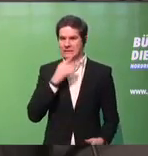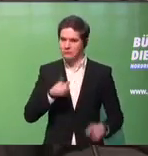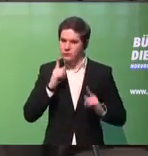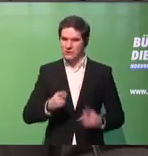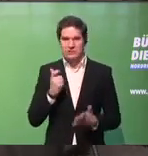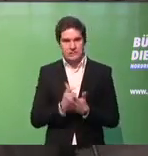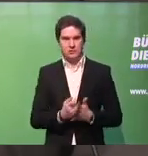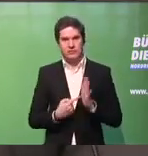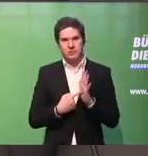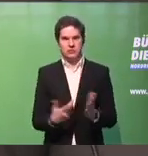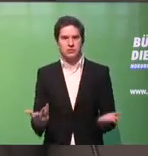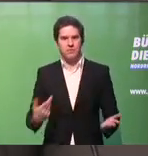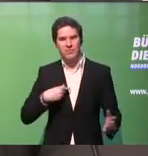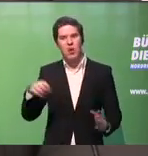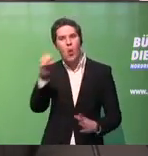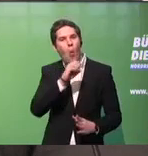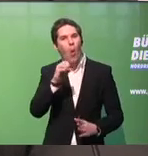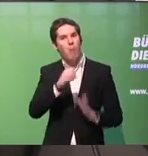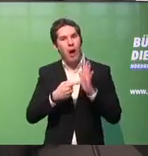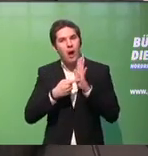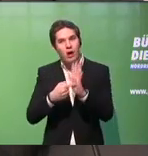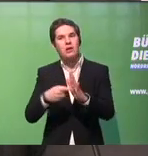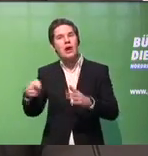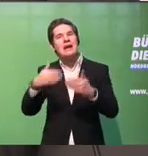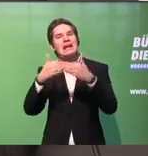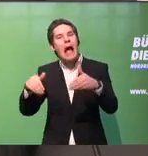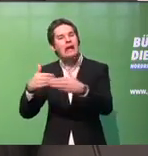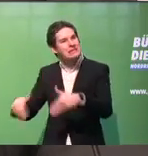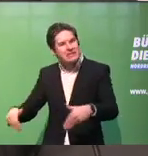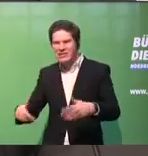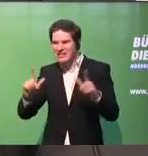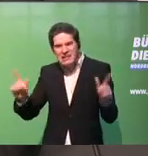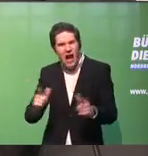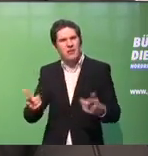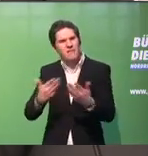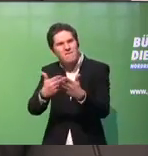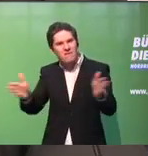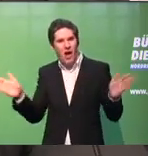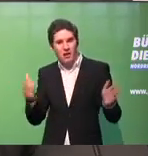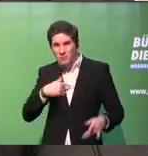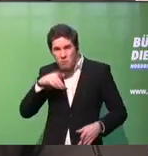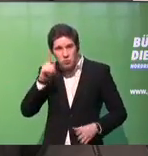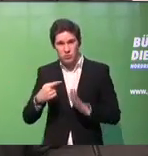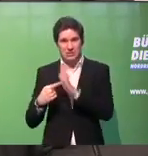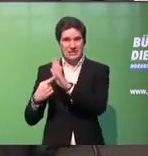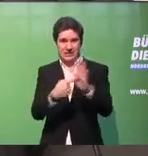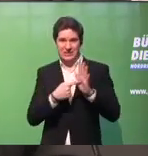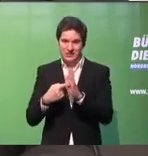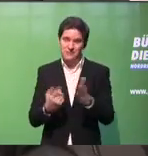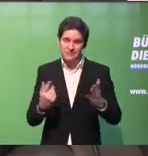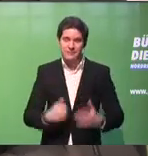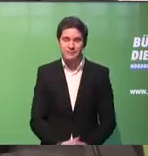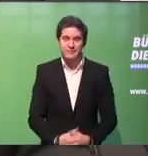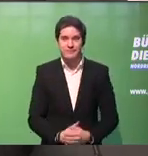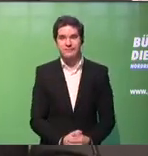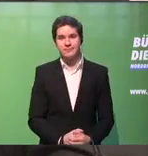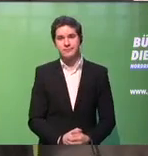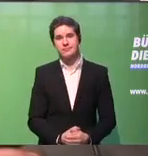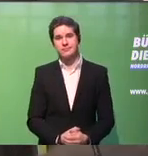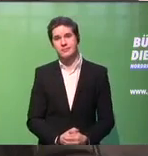Vision von einem Europa, das Grenzen überwindet und Grenzen öffnet, offensiv verteidigen müssen.